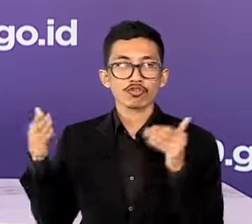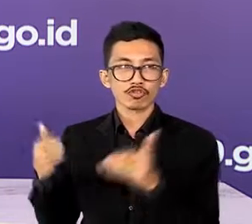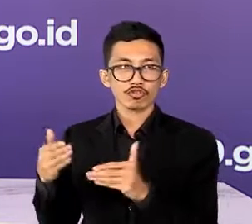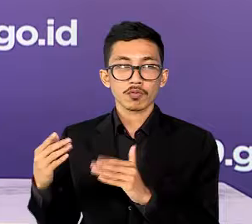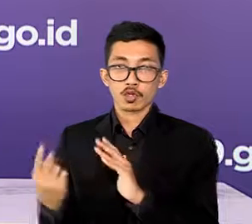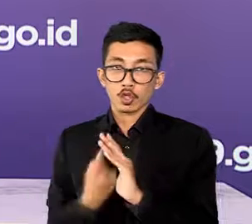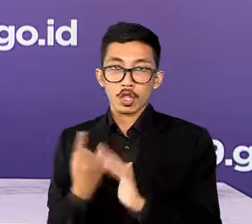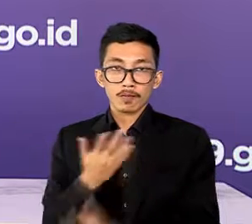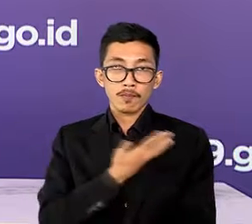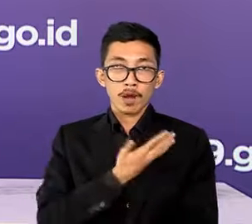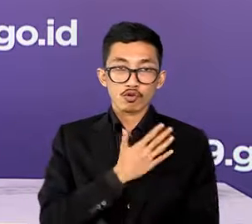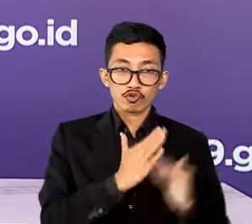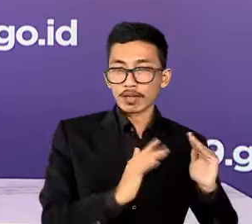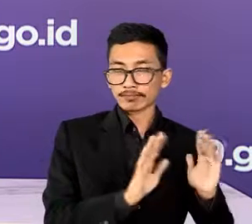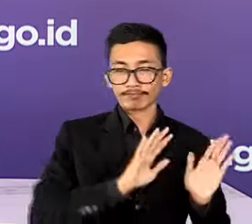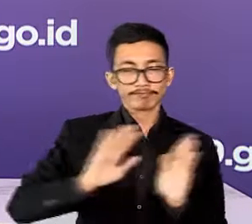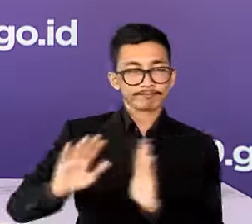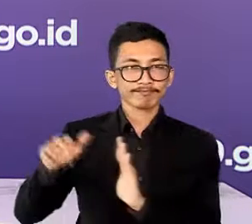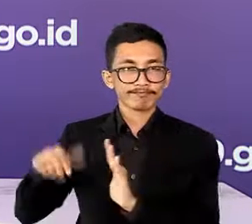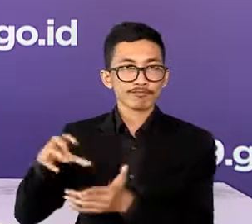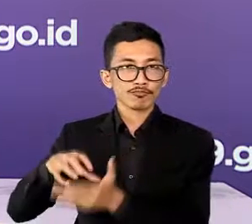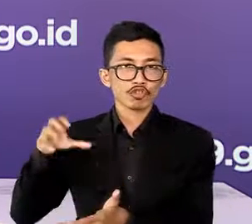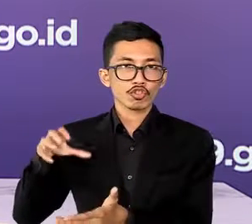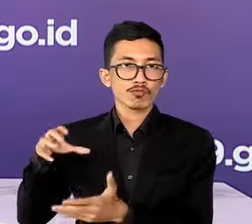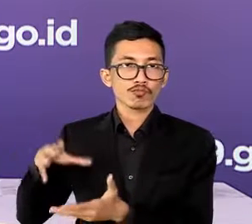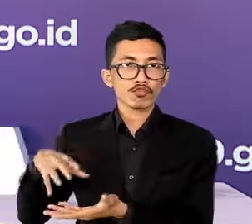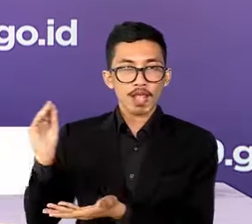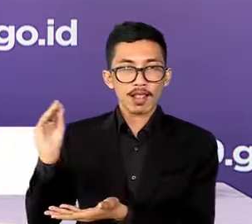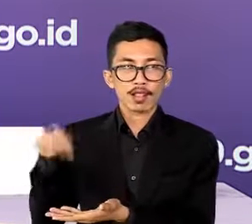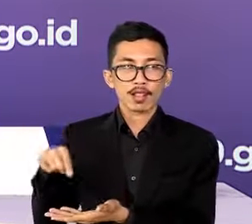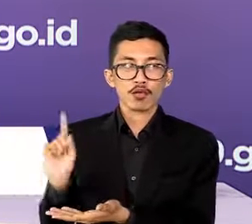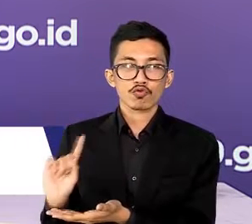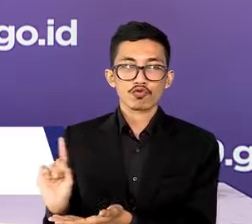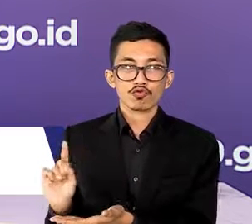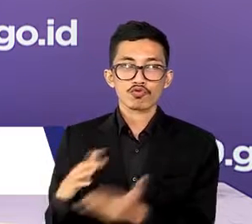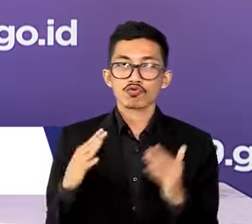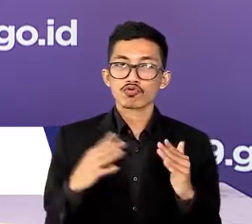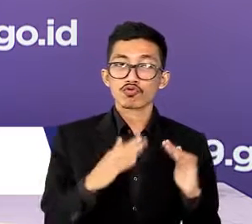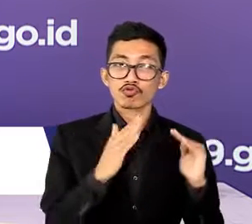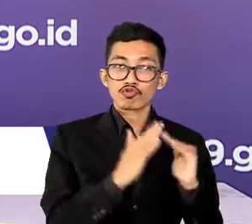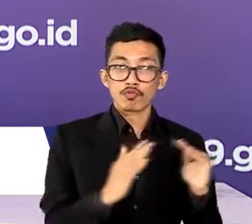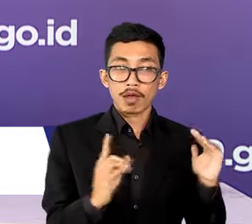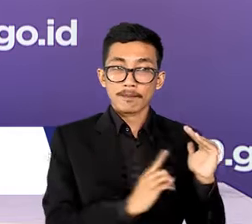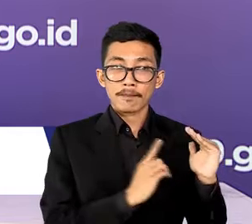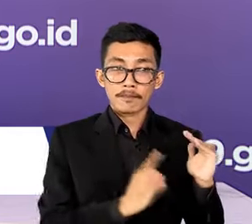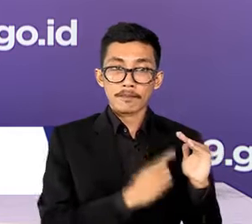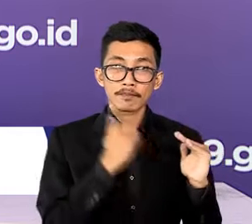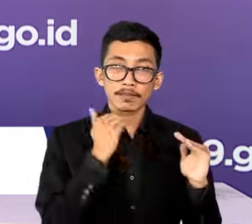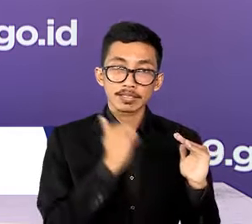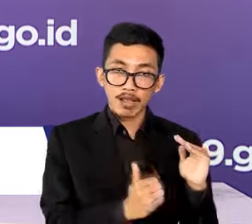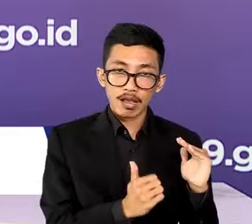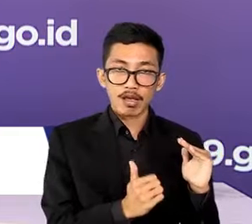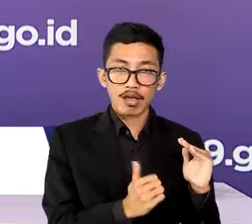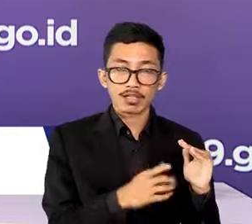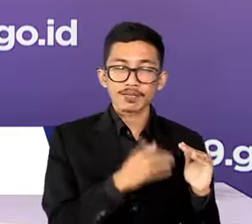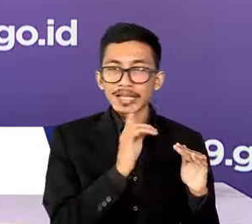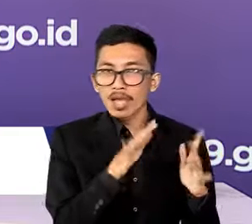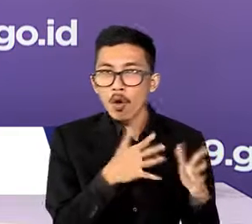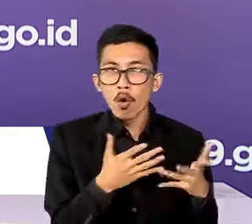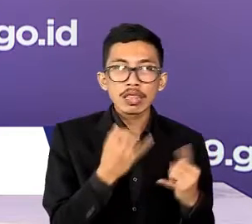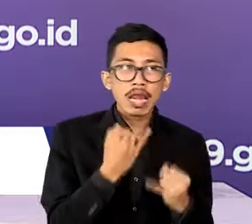prosedur isolasi yang terpantau dengan baik opsi isolasi Mandiri di rumah dapat diambil sebagai jalan terakhir